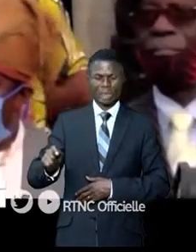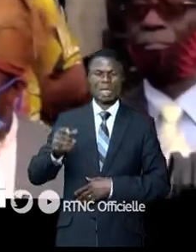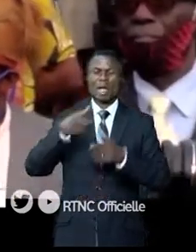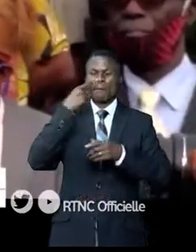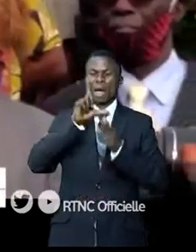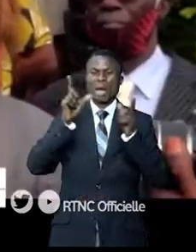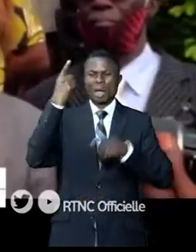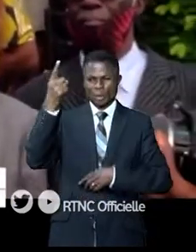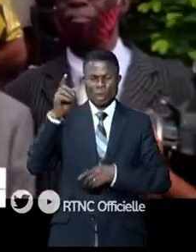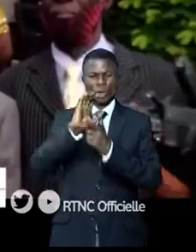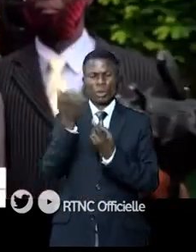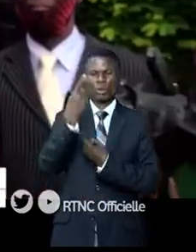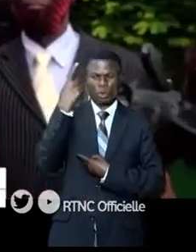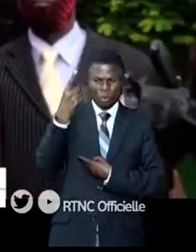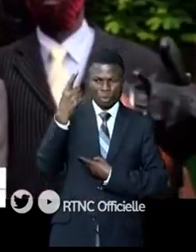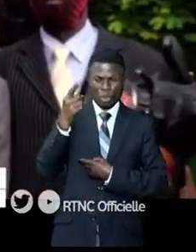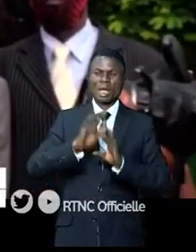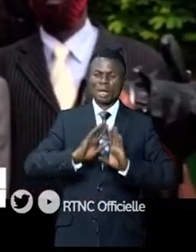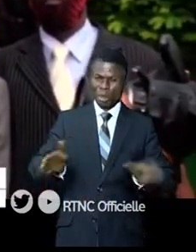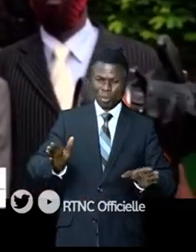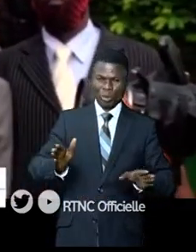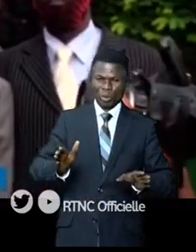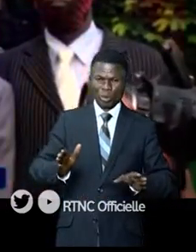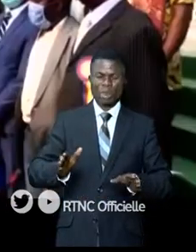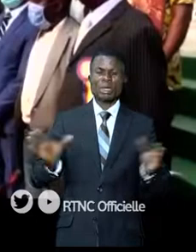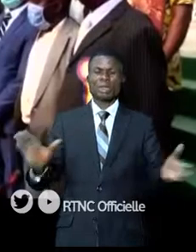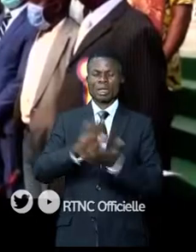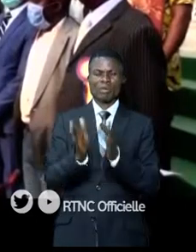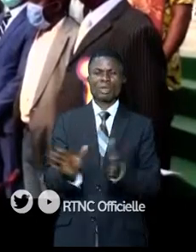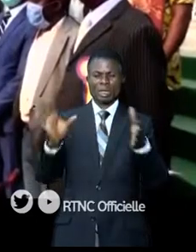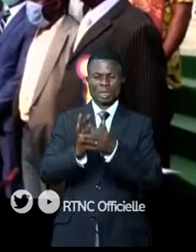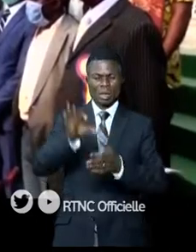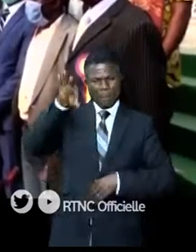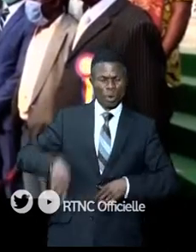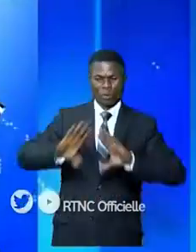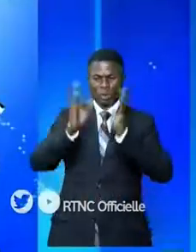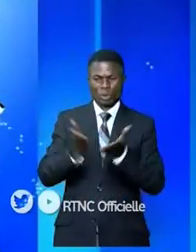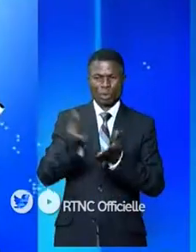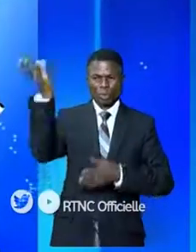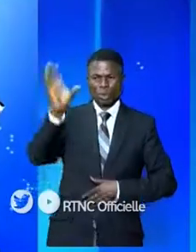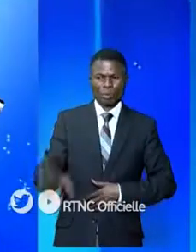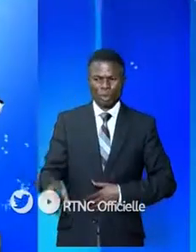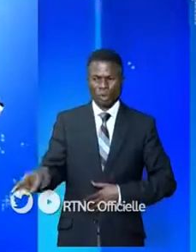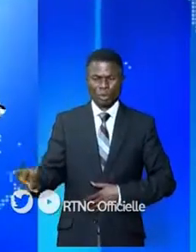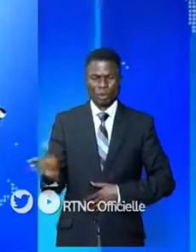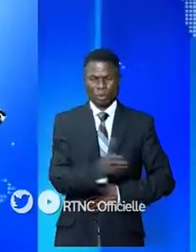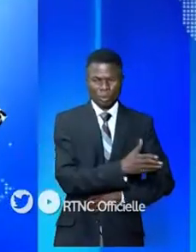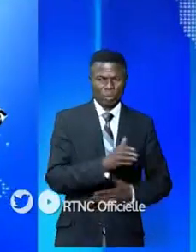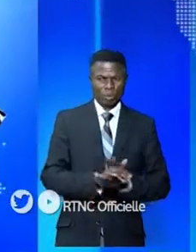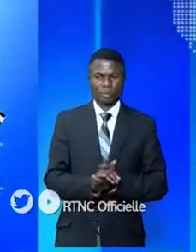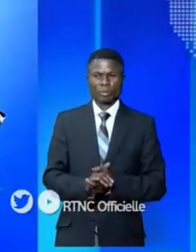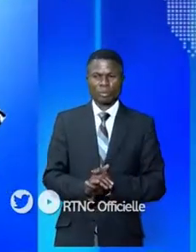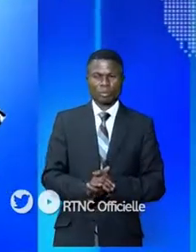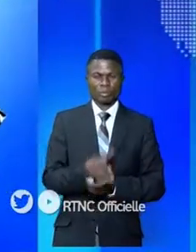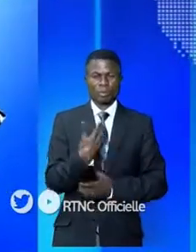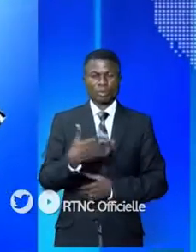langue et la même culture. Elles méritent donc d'être unies pour le bien-être du peuple né Congo. Un tour au pays